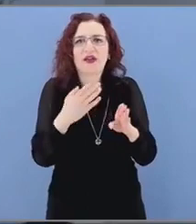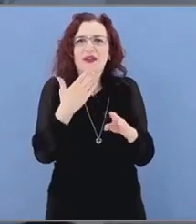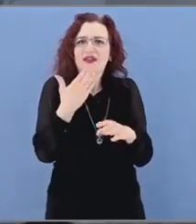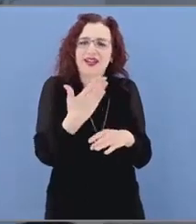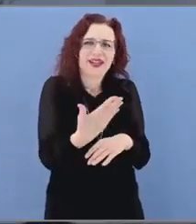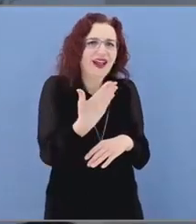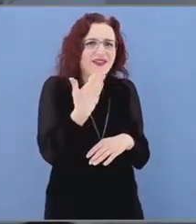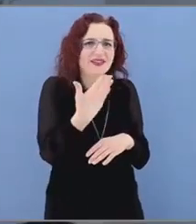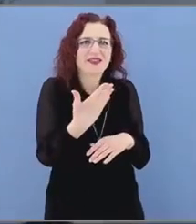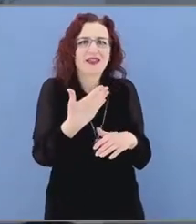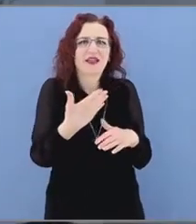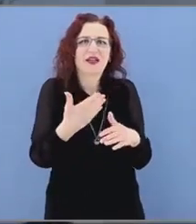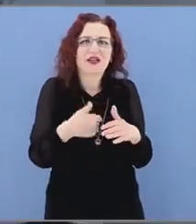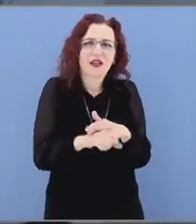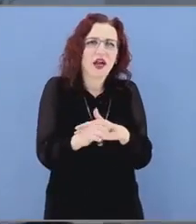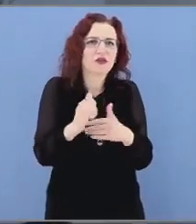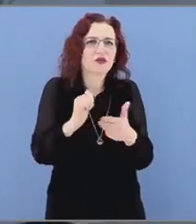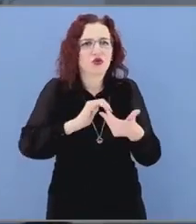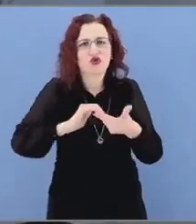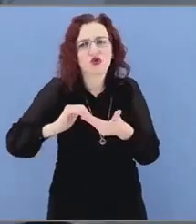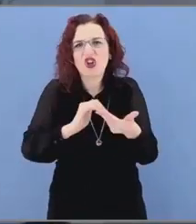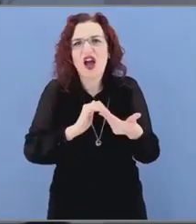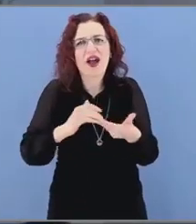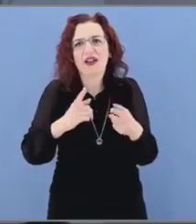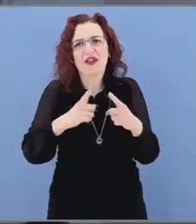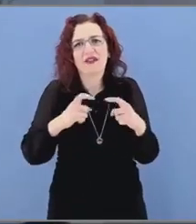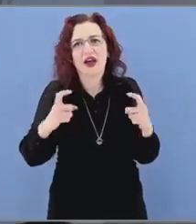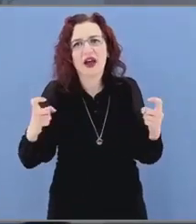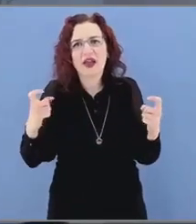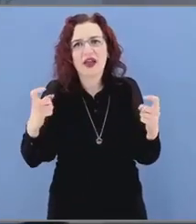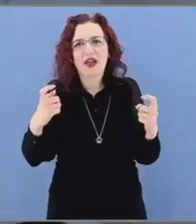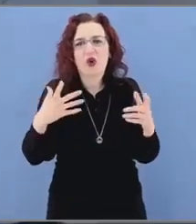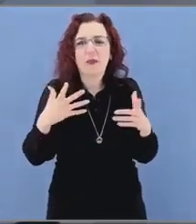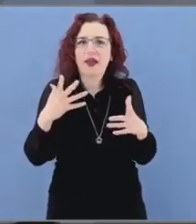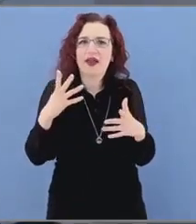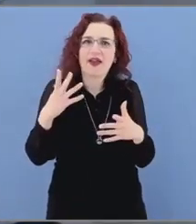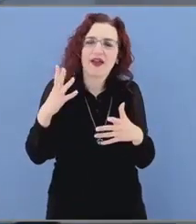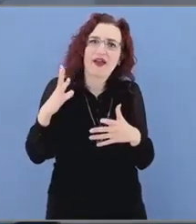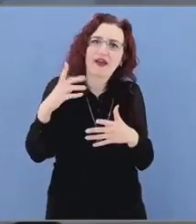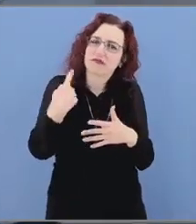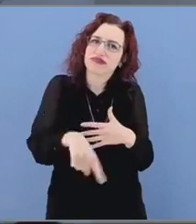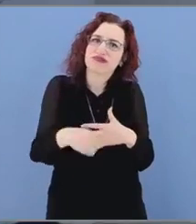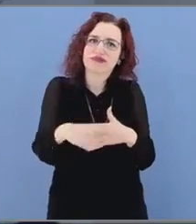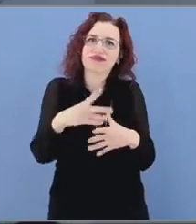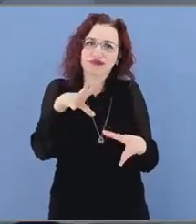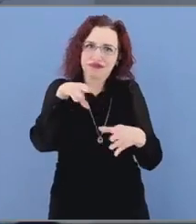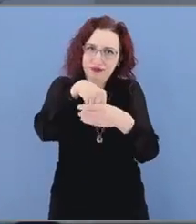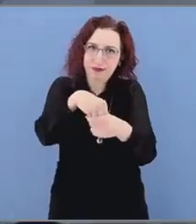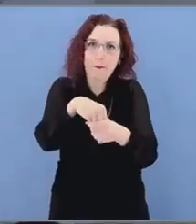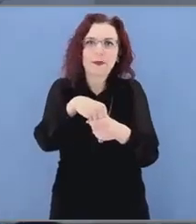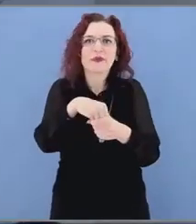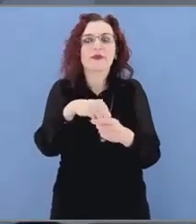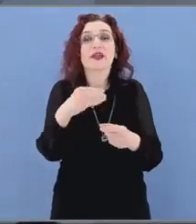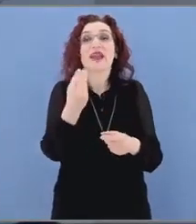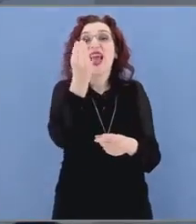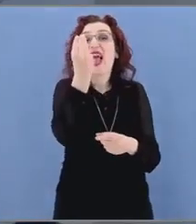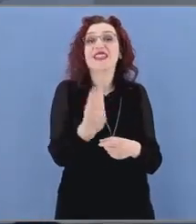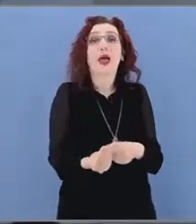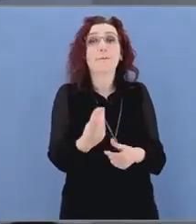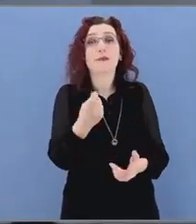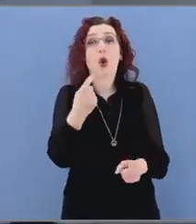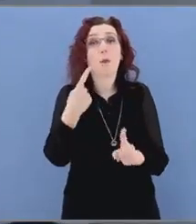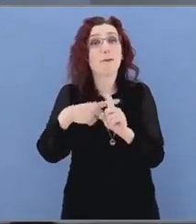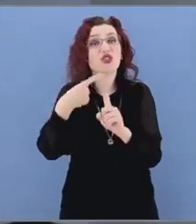stati dentro questa avventura, è un esempio positivo, perché quello che sta avvenendo qua sicuramente migliora la vostra vita, di chi ci